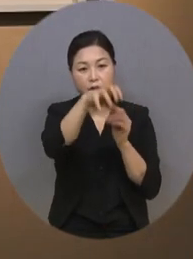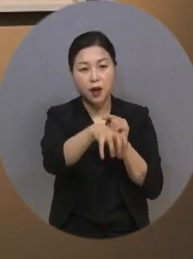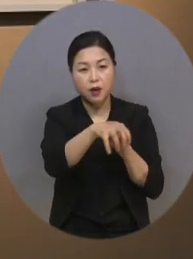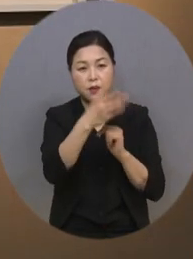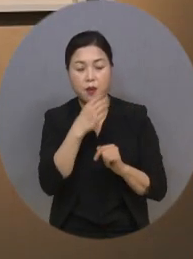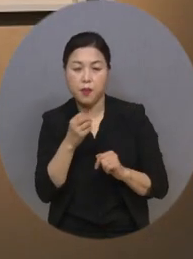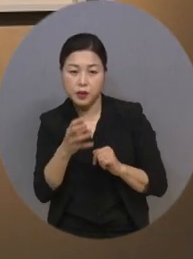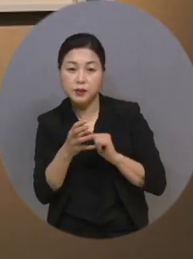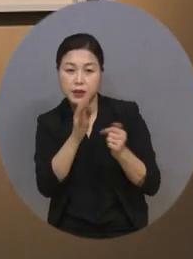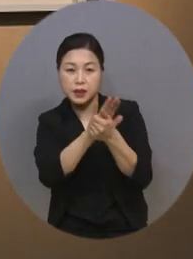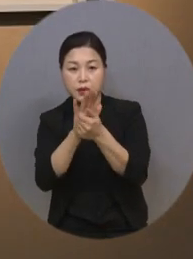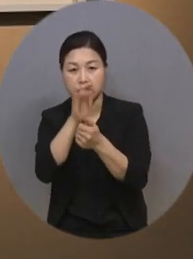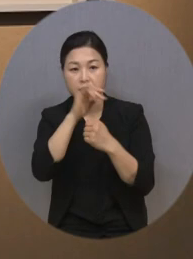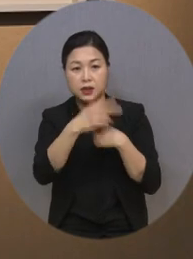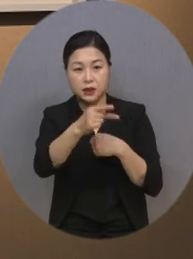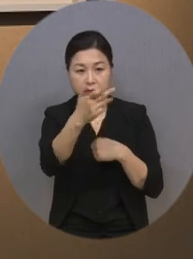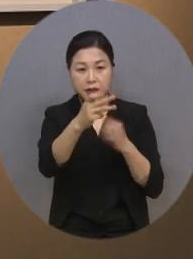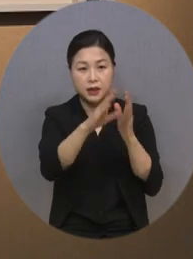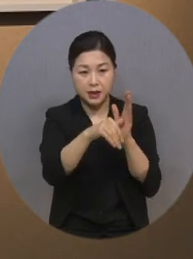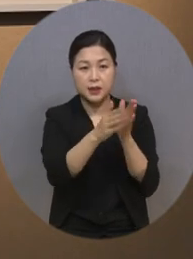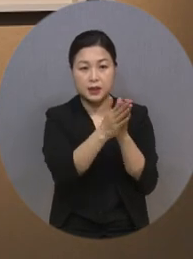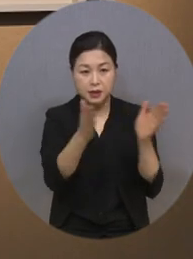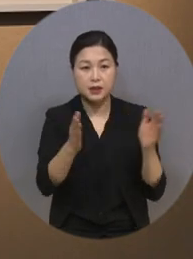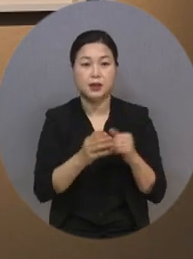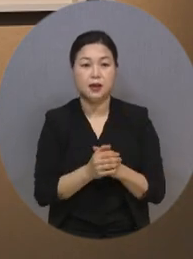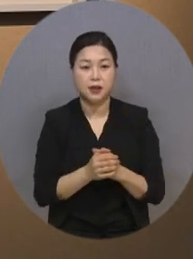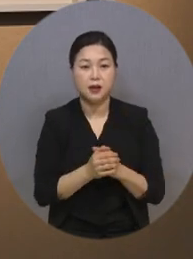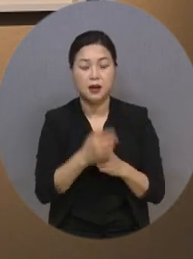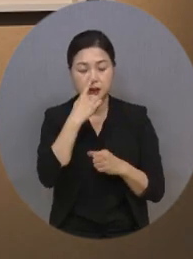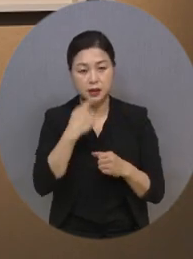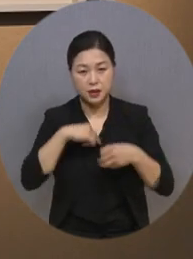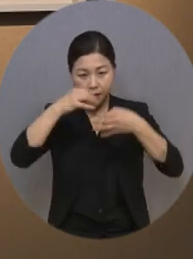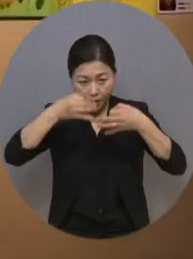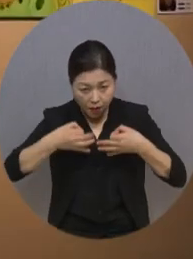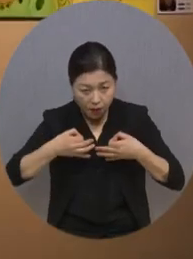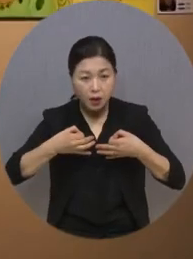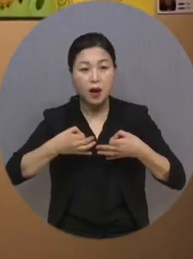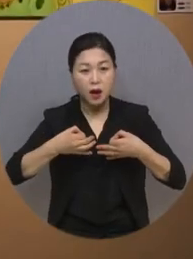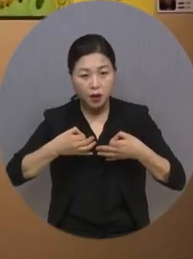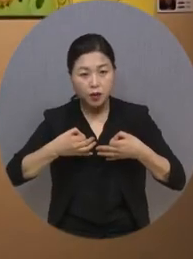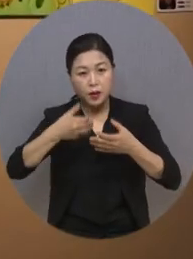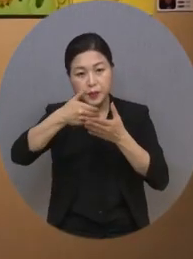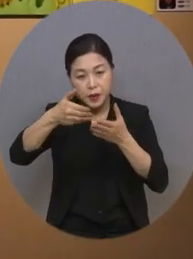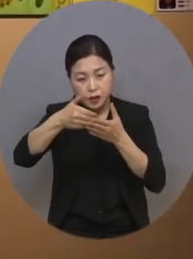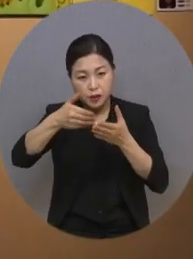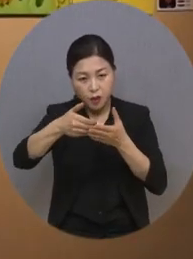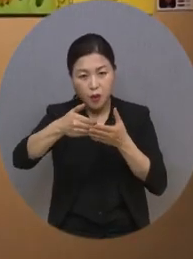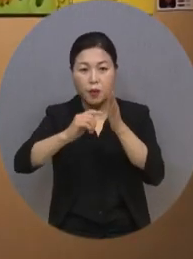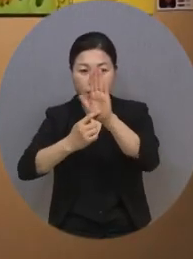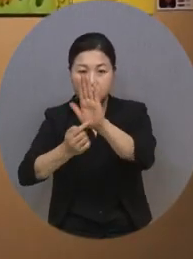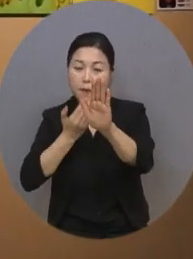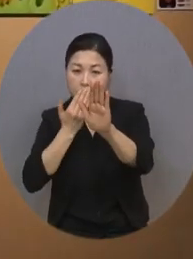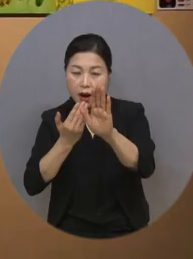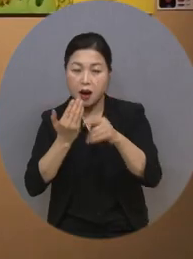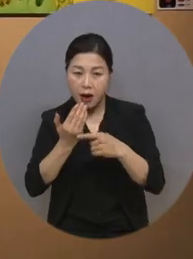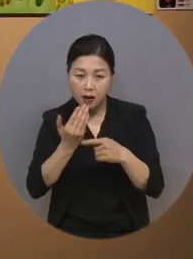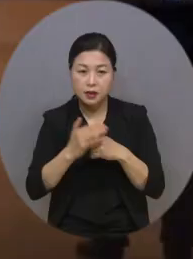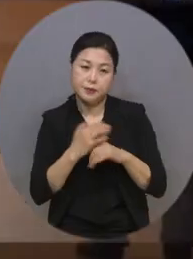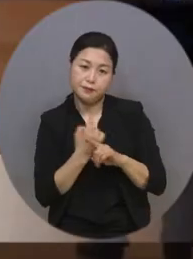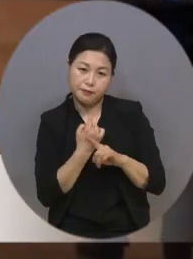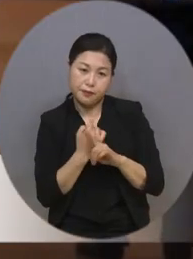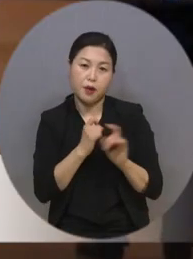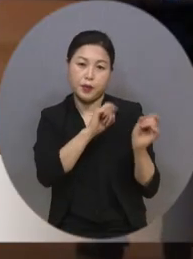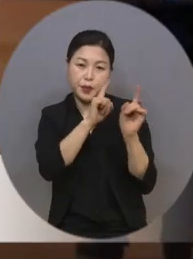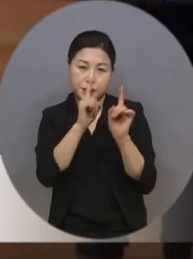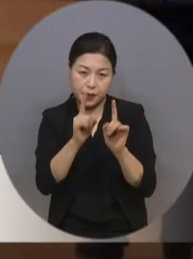지난 2018년부터 시작했으며 노숙인이 자신의 내면을 반추하고 이를 미술로 승화시키는 치유 프로그램입니다.